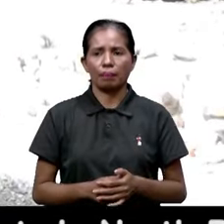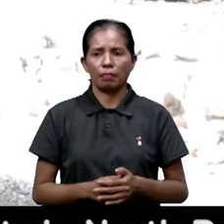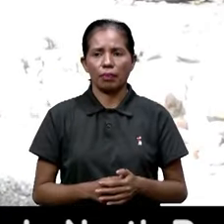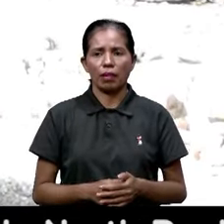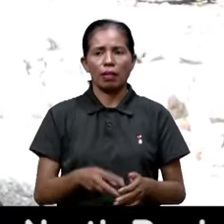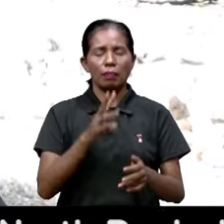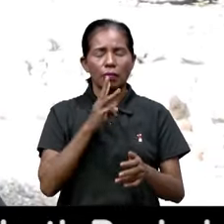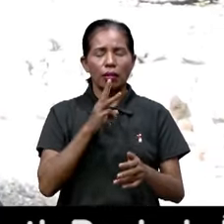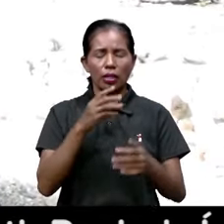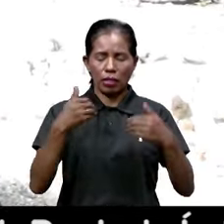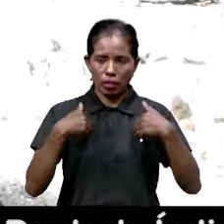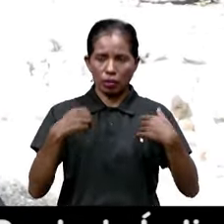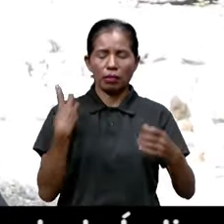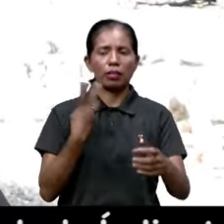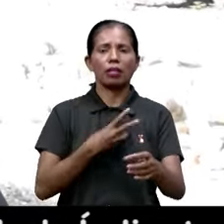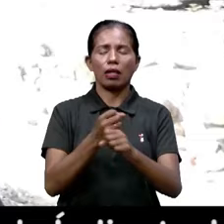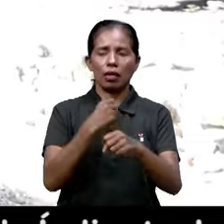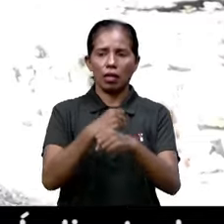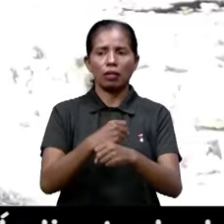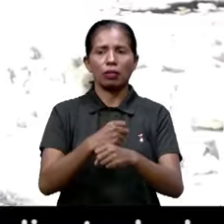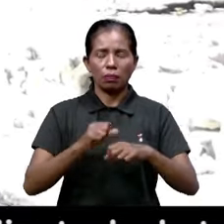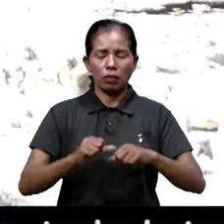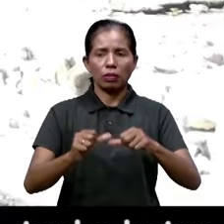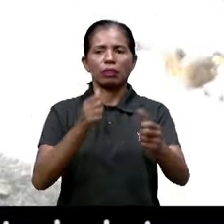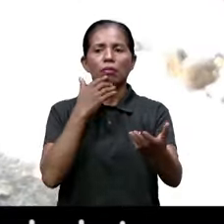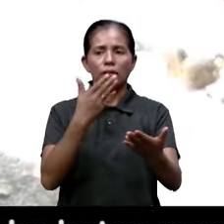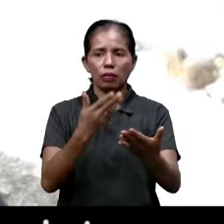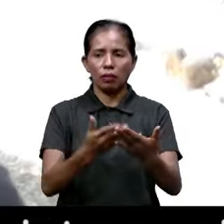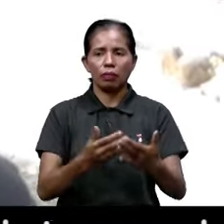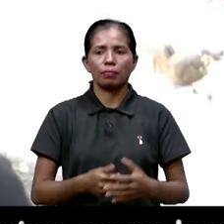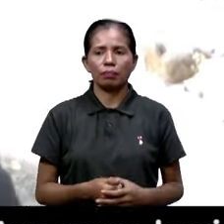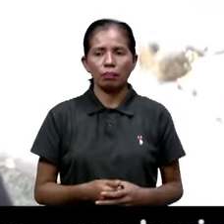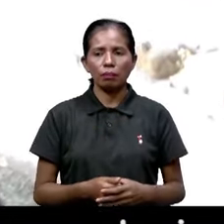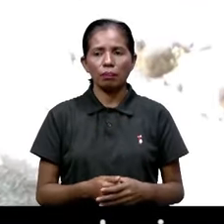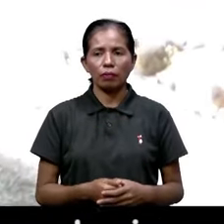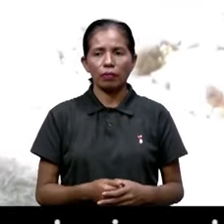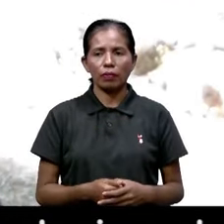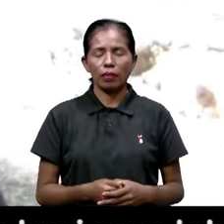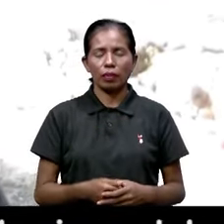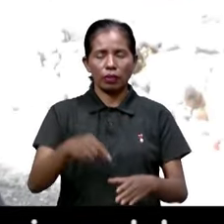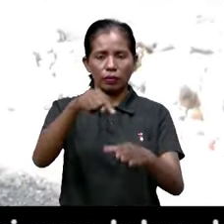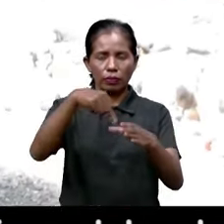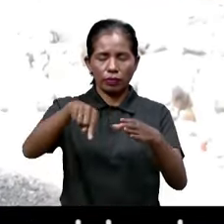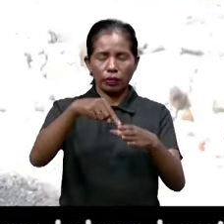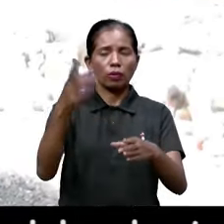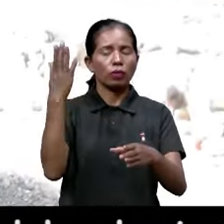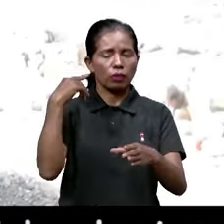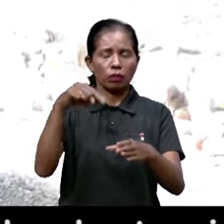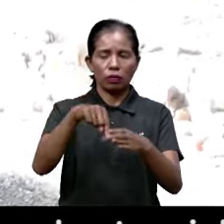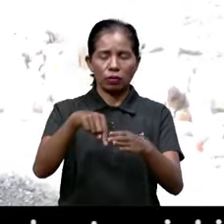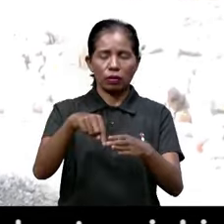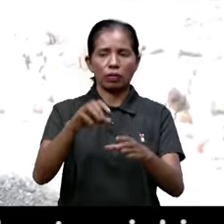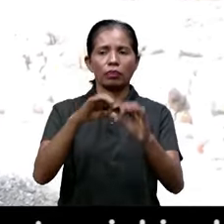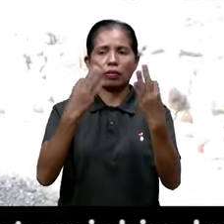Bene iya mita bela halu bo tu tu beldia, bela lau badia. Fo fo fura nene, kar uma